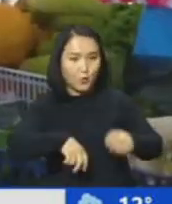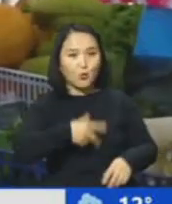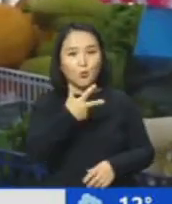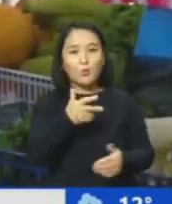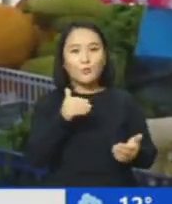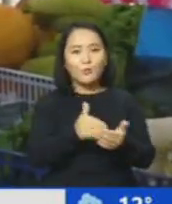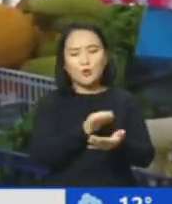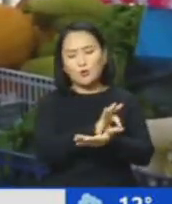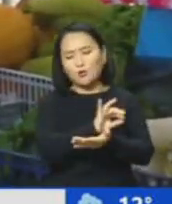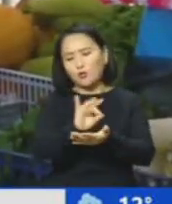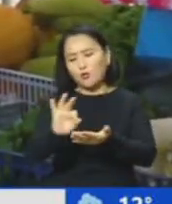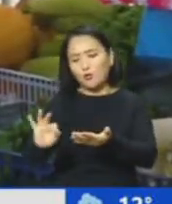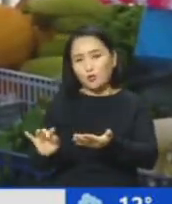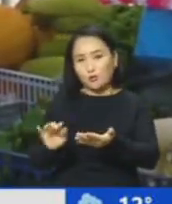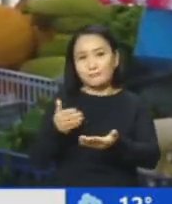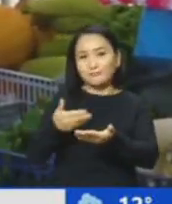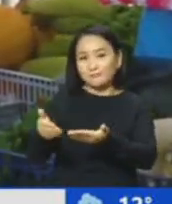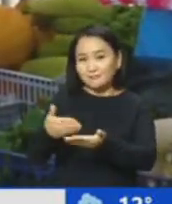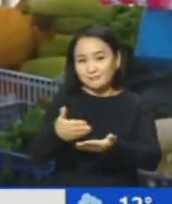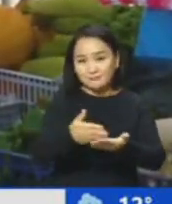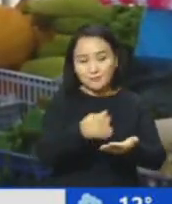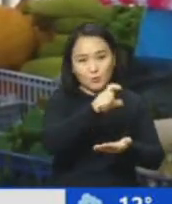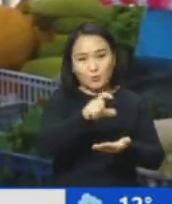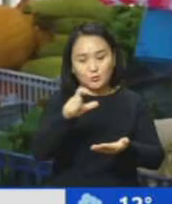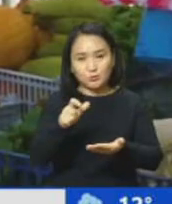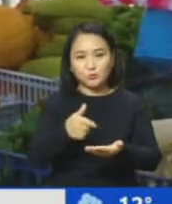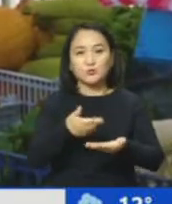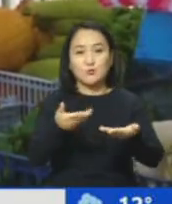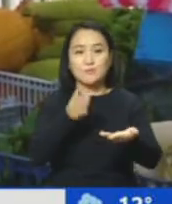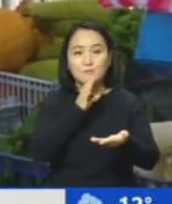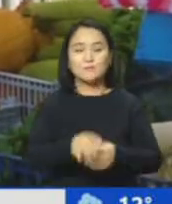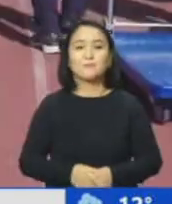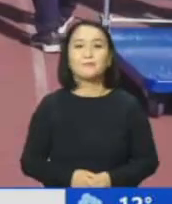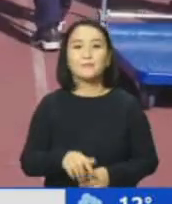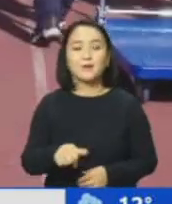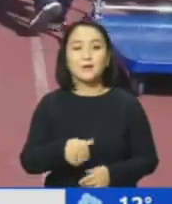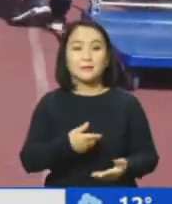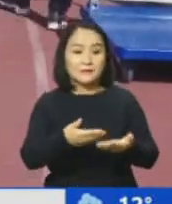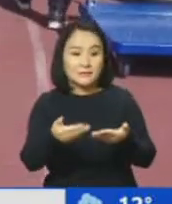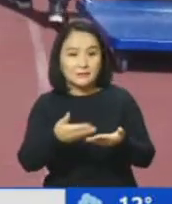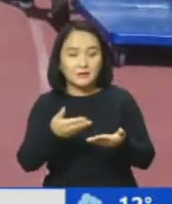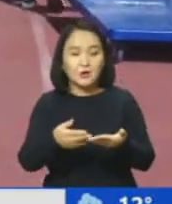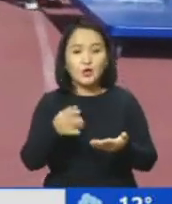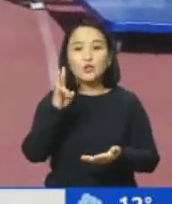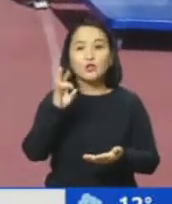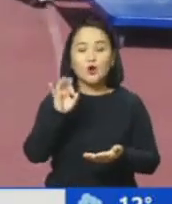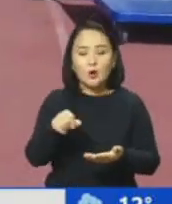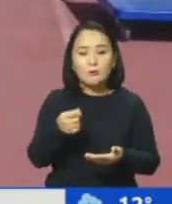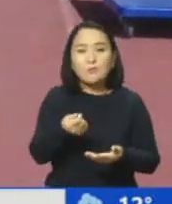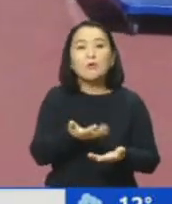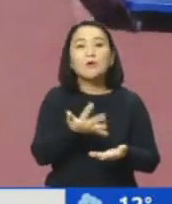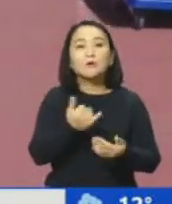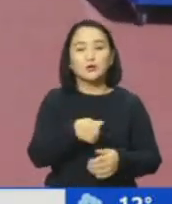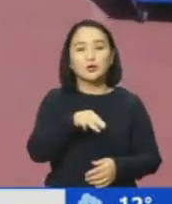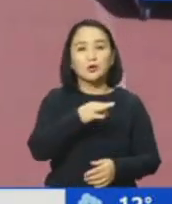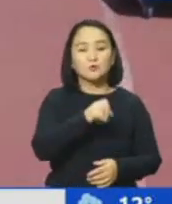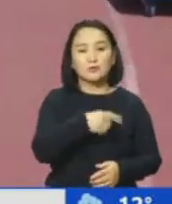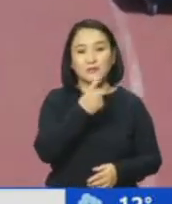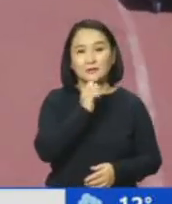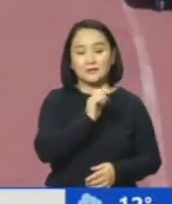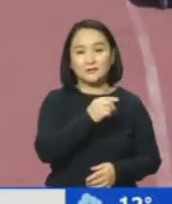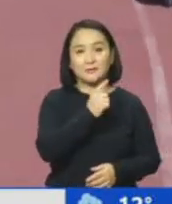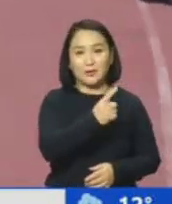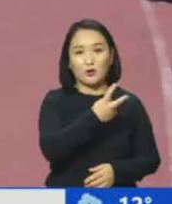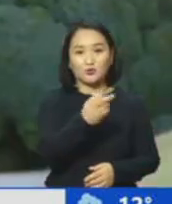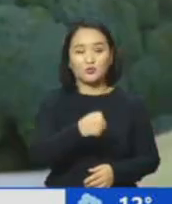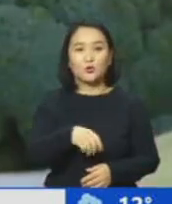нэр төрлийн бараа бүтээгдэхүүний хэрэглэгчдэд хүргэхээр зорж байна. За энэ худалдаалагдаж байгаа хүнсний ногооны үнэ хэншийг сонирхолбол төмс килограмм нь 1200,